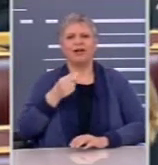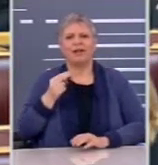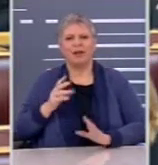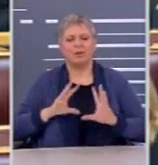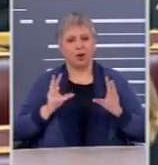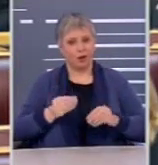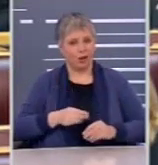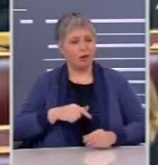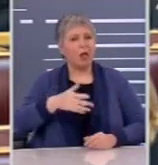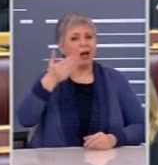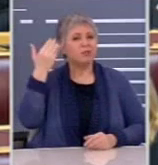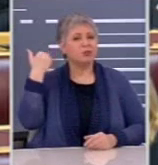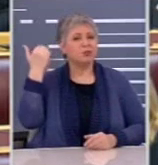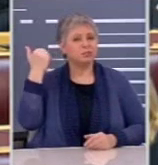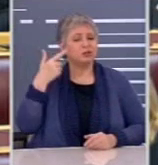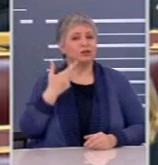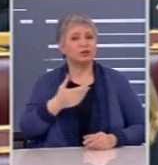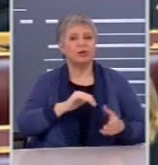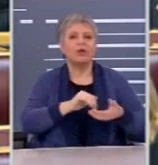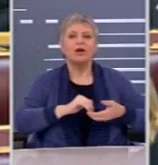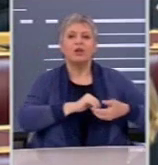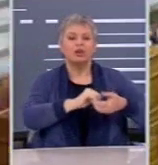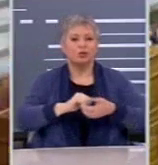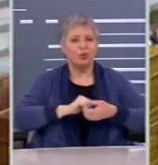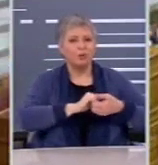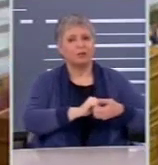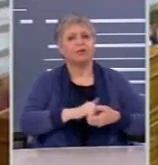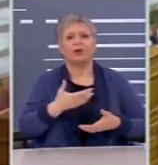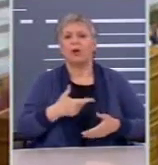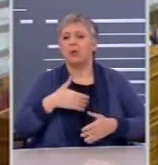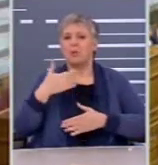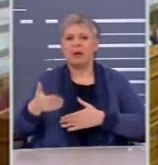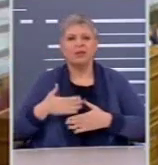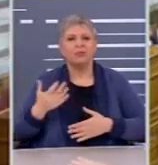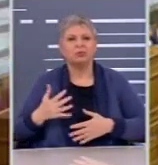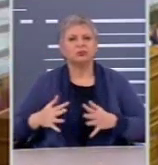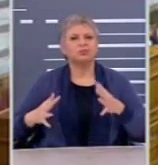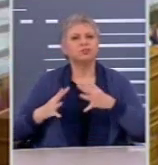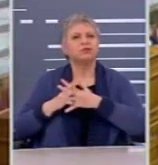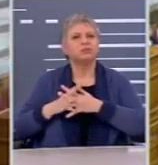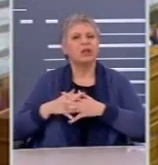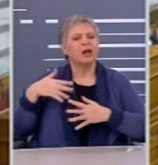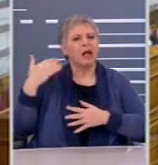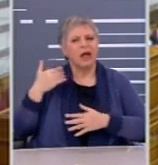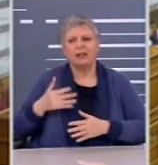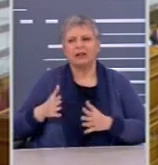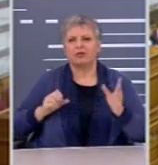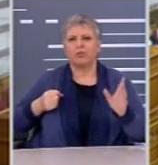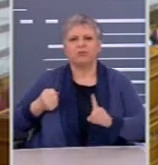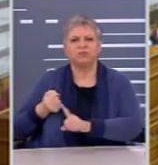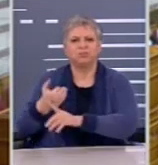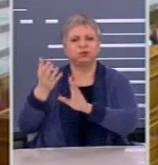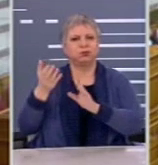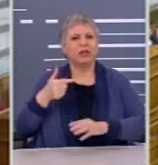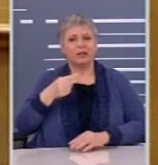πρωτοπόρες εργάτριες του συνδικαλιστικού κινήματος και τις μαχήτριες του ΕΑΜ ενάντια στο φασισμό, μέχρι τις προσφυγοπούλες